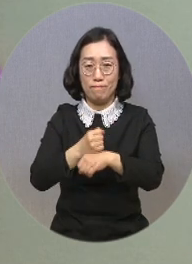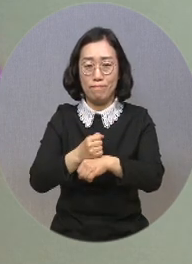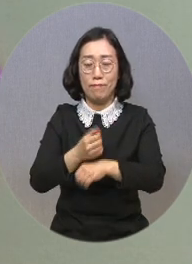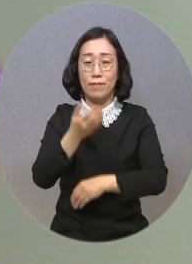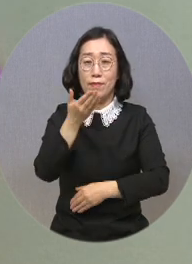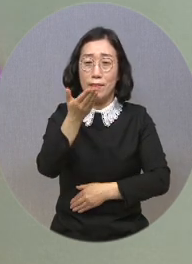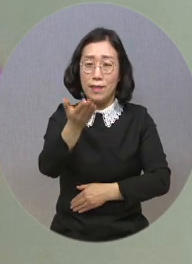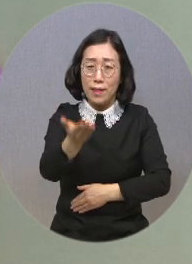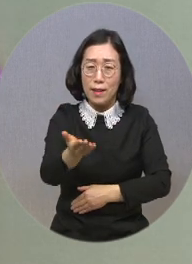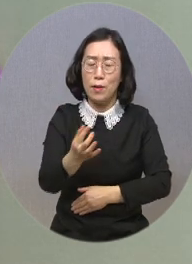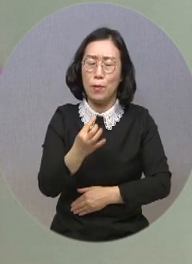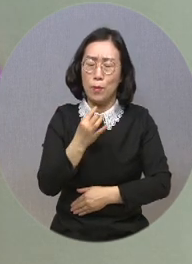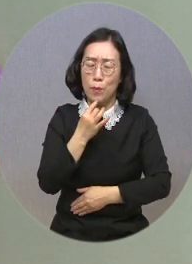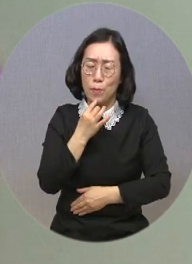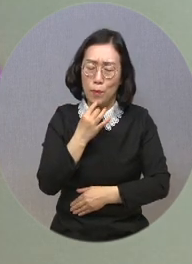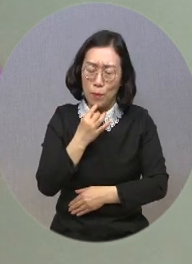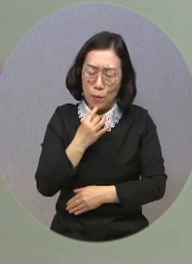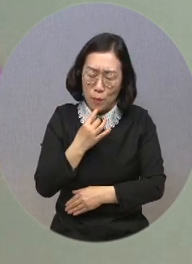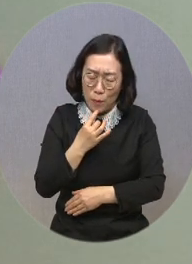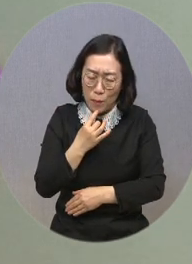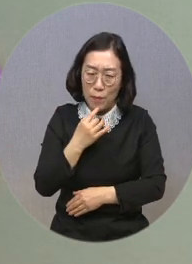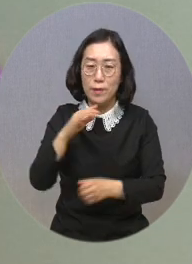당신만을 당신만을